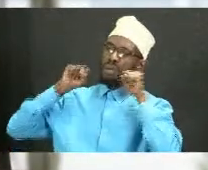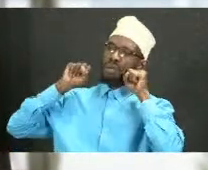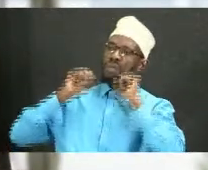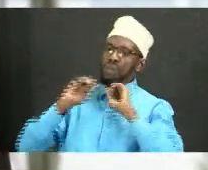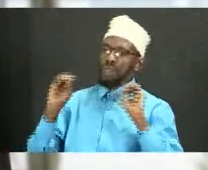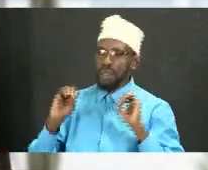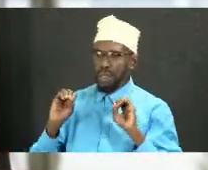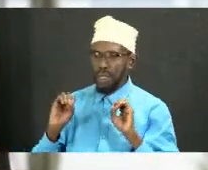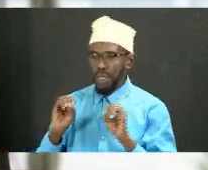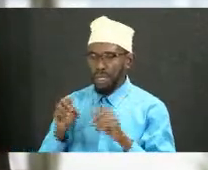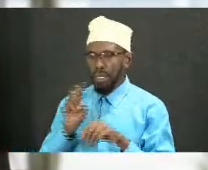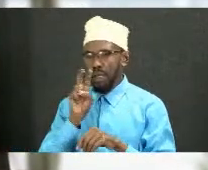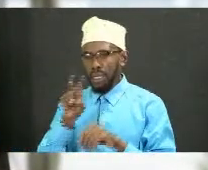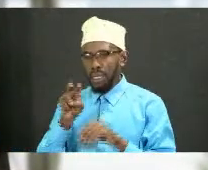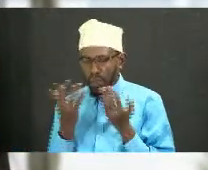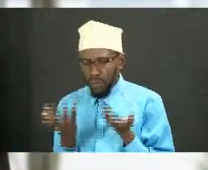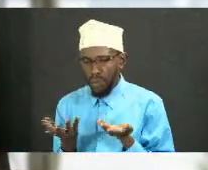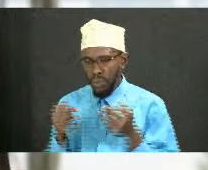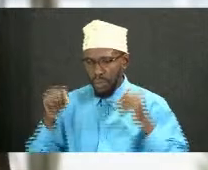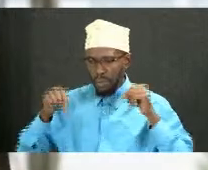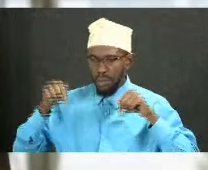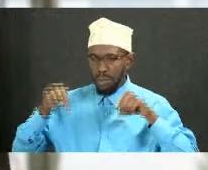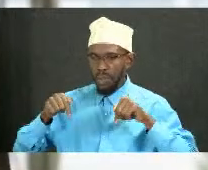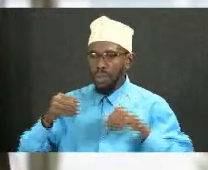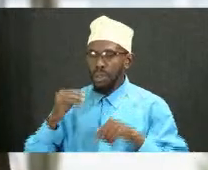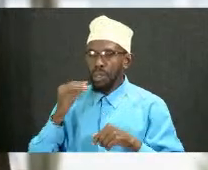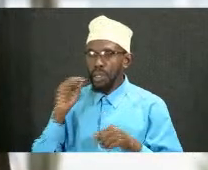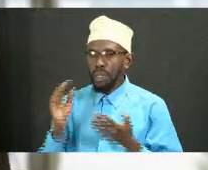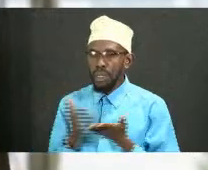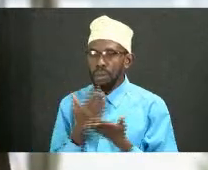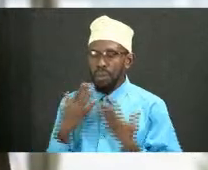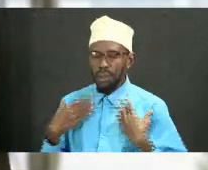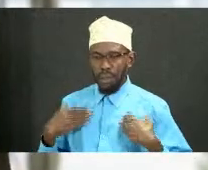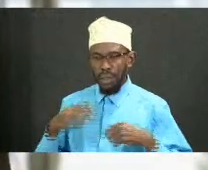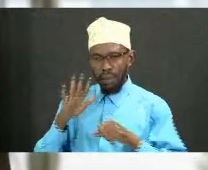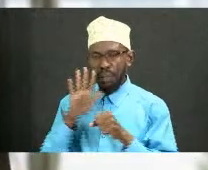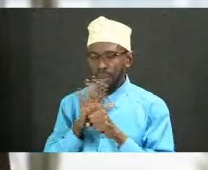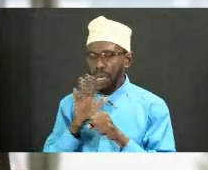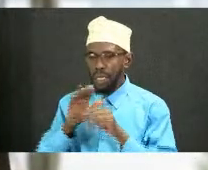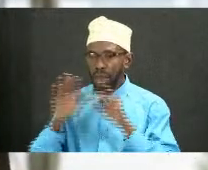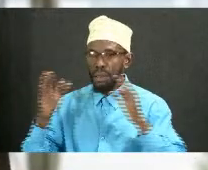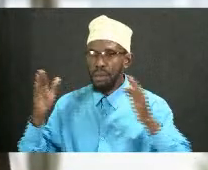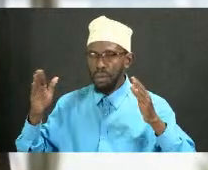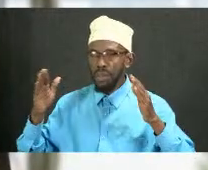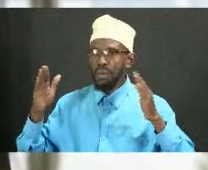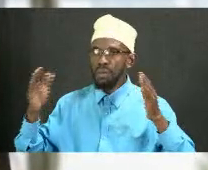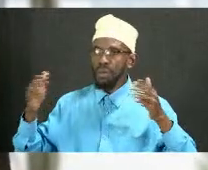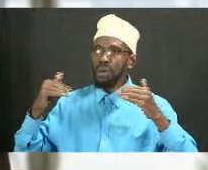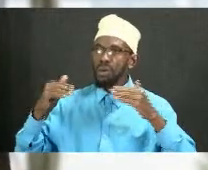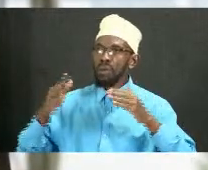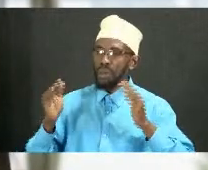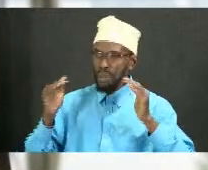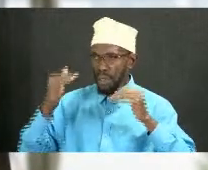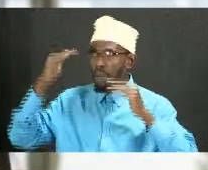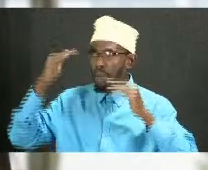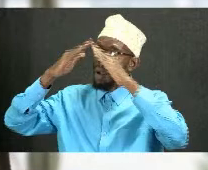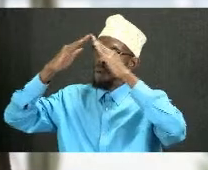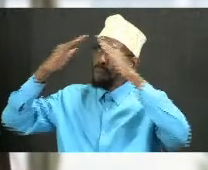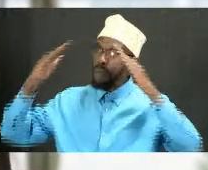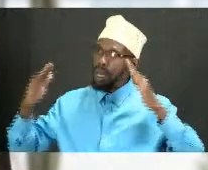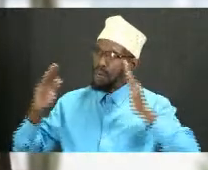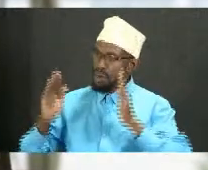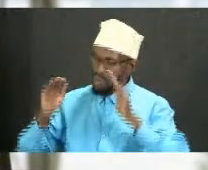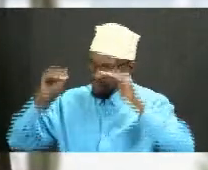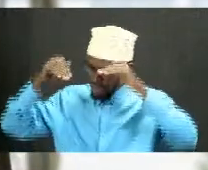Sawa. Kwa hivyo na sisi tuangalie, pengine leo utaingia nyumba za watu, nyumba yenyewe paa imerukuu.